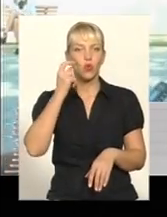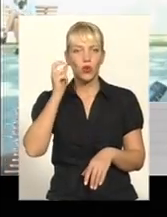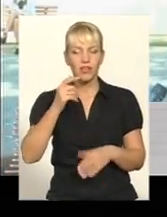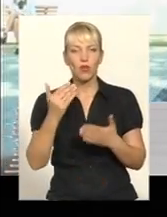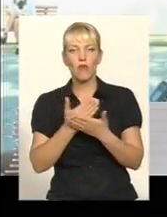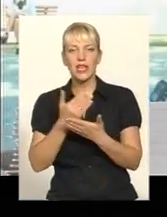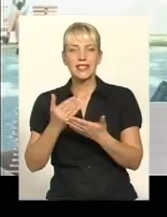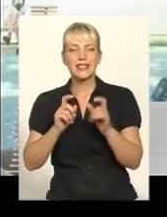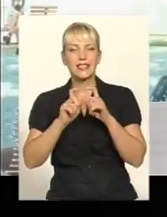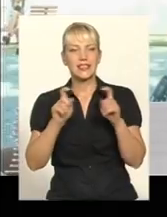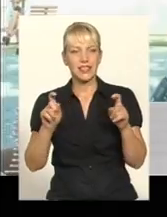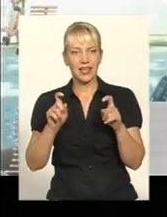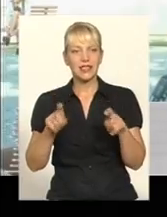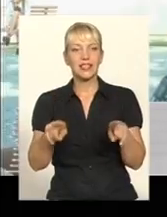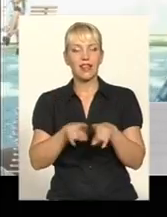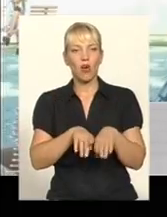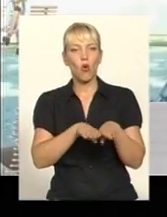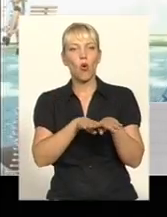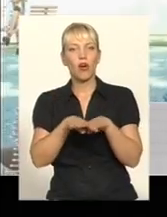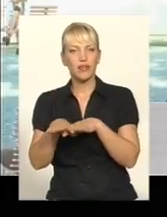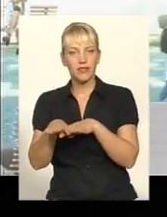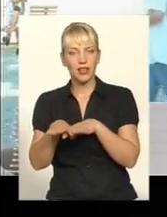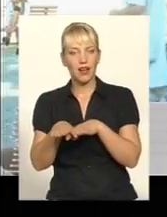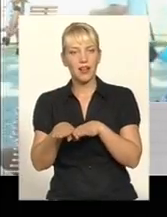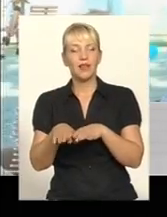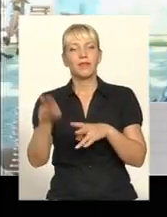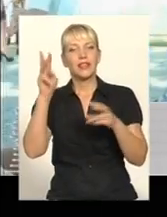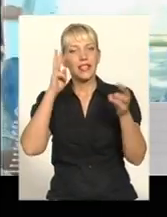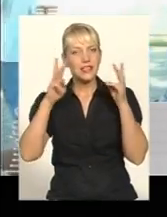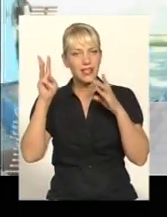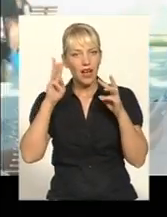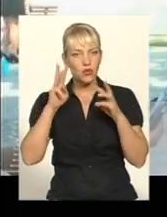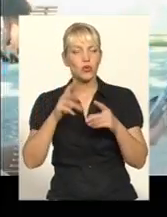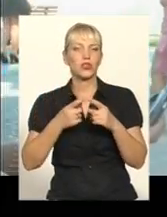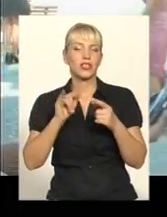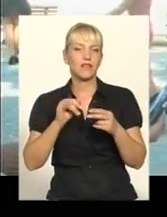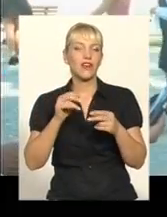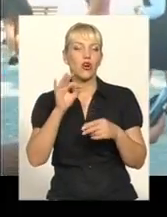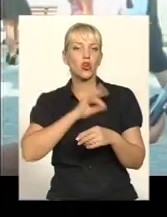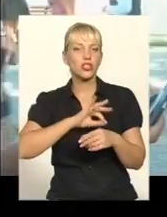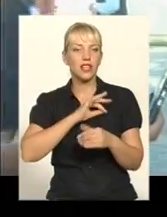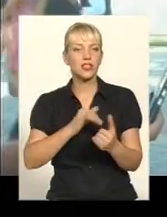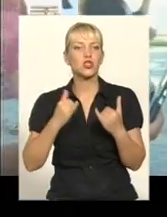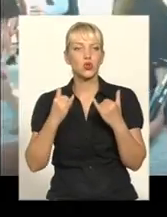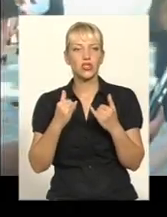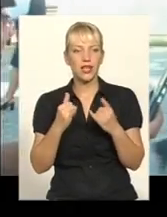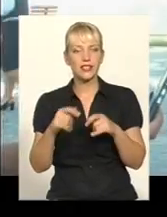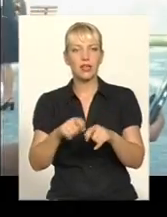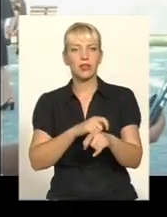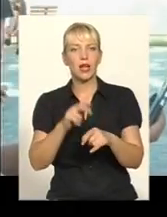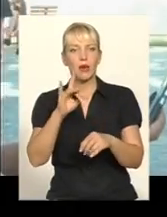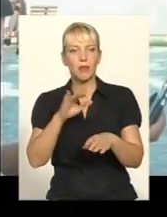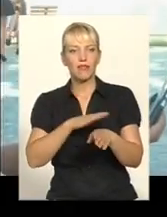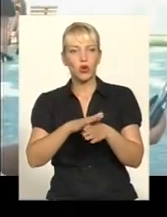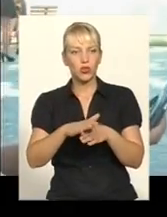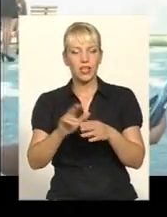інноваційних закладах. І такого рівня дизайну, такого рівня використання сучасних матеріалів при виконанні